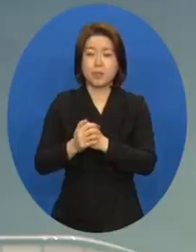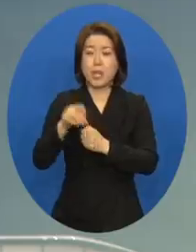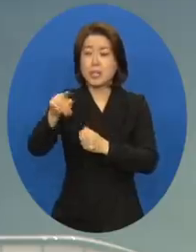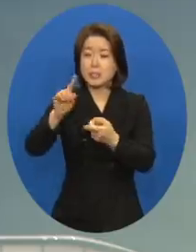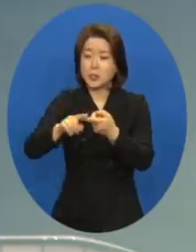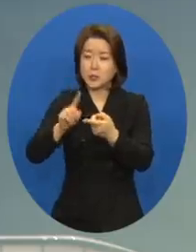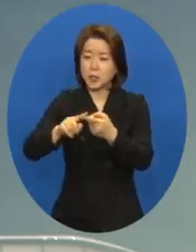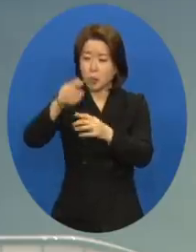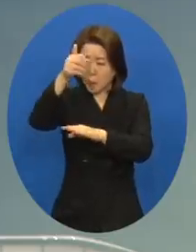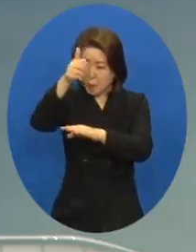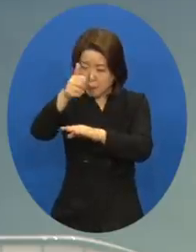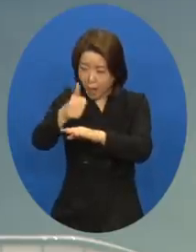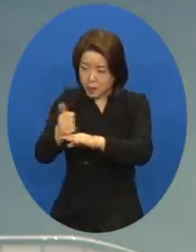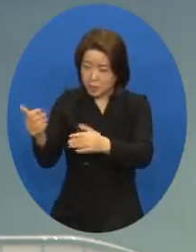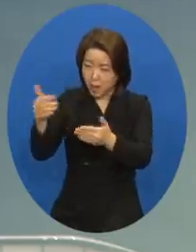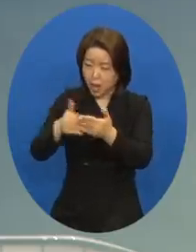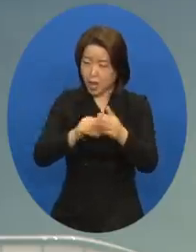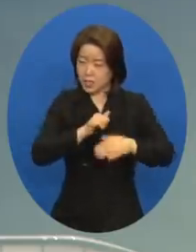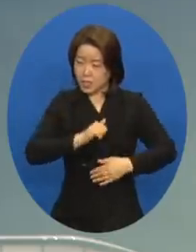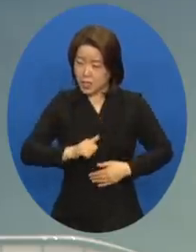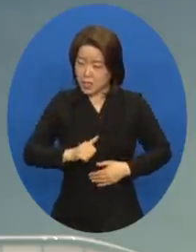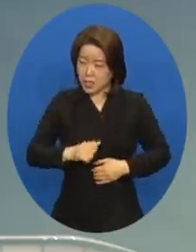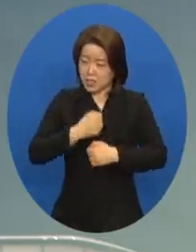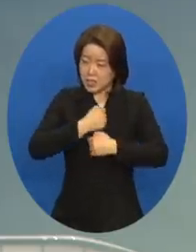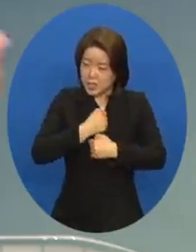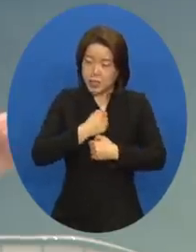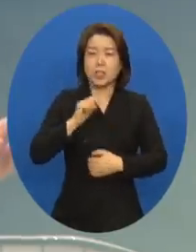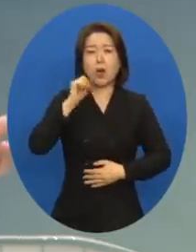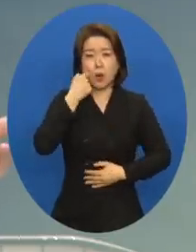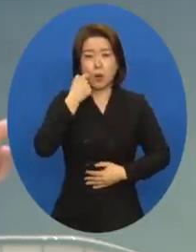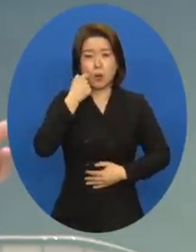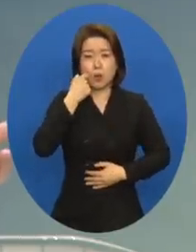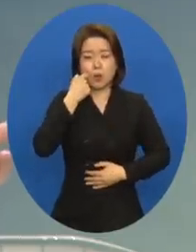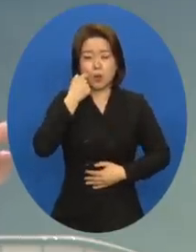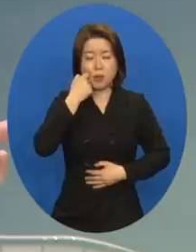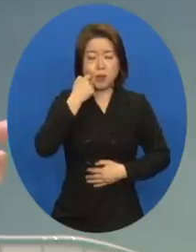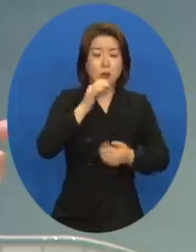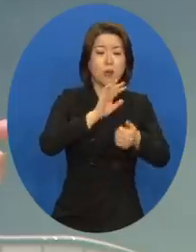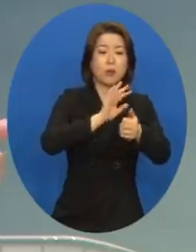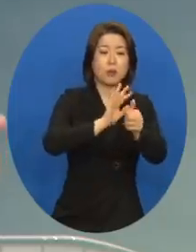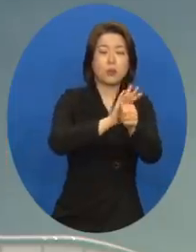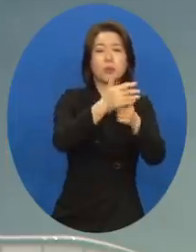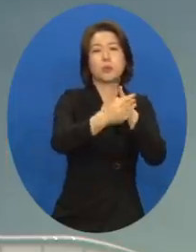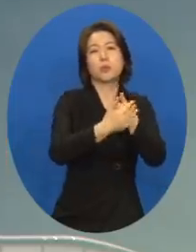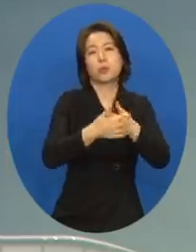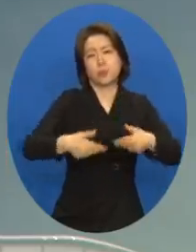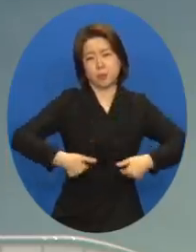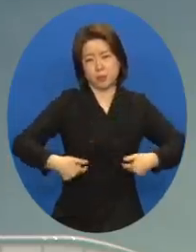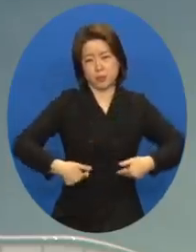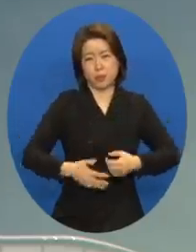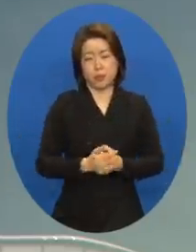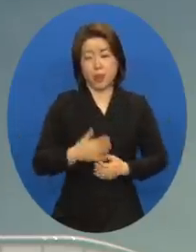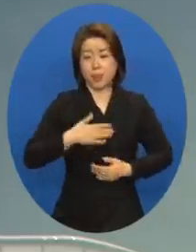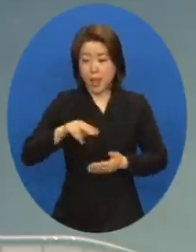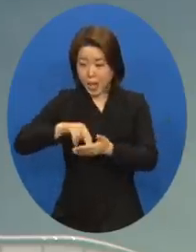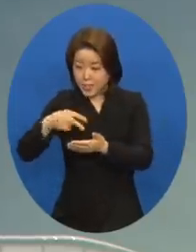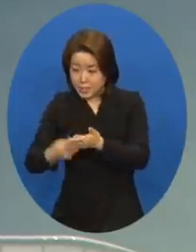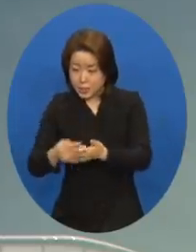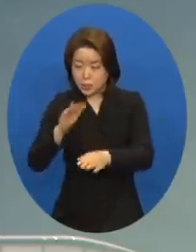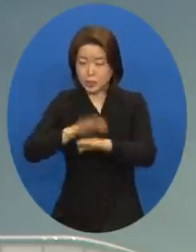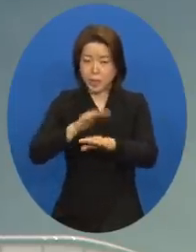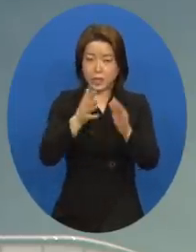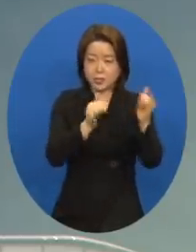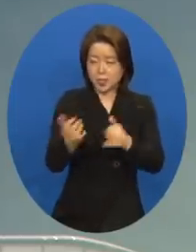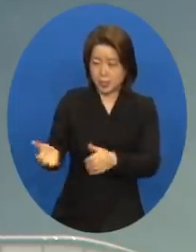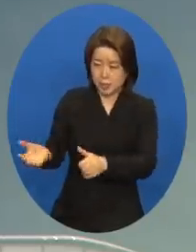그조차도 끝까지 살아갈 힘이 없습니다. 서로의 도움이 필요해요. 내가 쓰러지면 다른 사람이